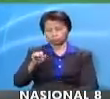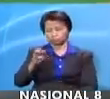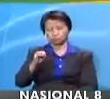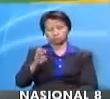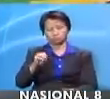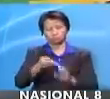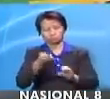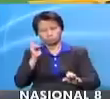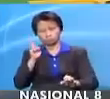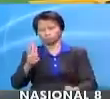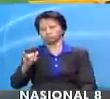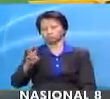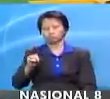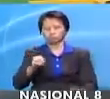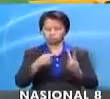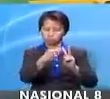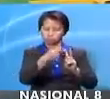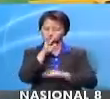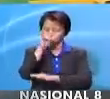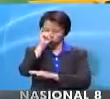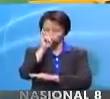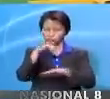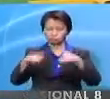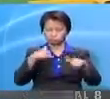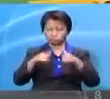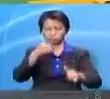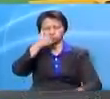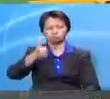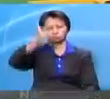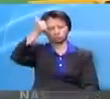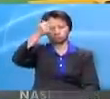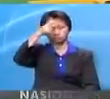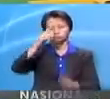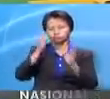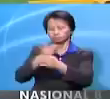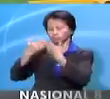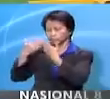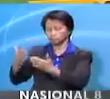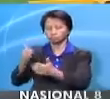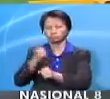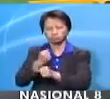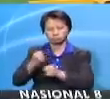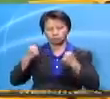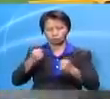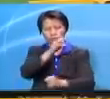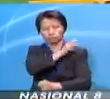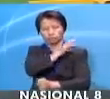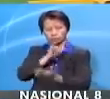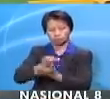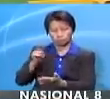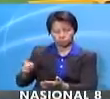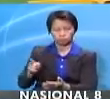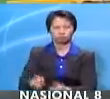meninggalkan BAM, namun kedua-duanya berjanji akan memberikan aksi yang terbaik sebagai membalas jasa kerja-kerja keras jurulatih itu selama